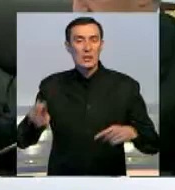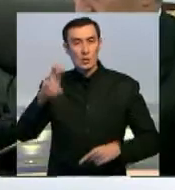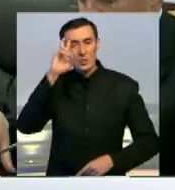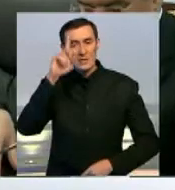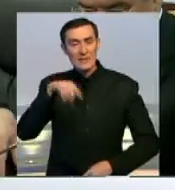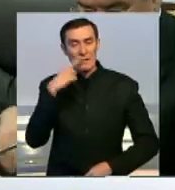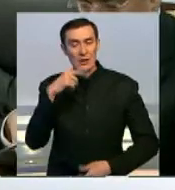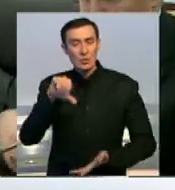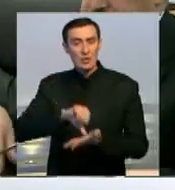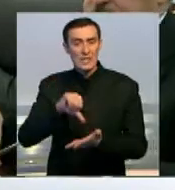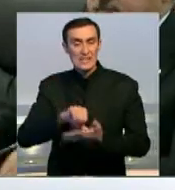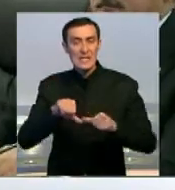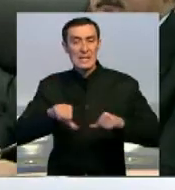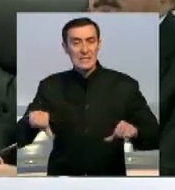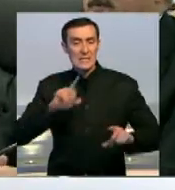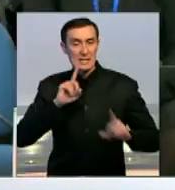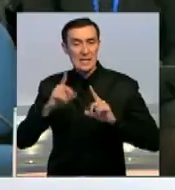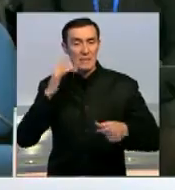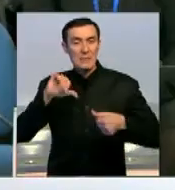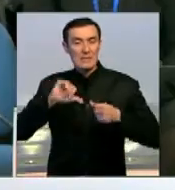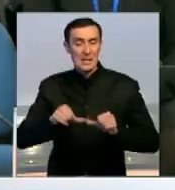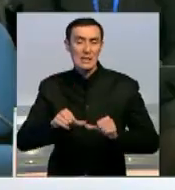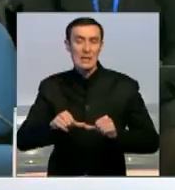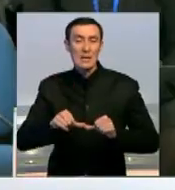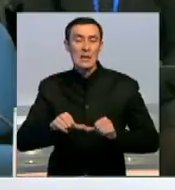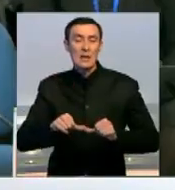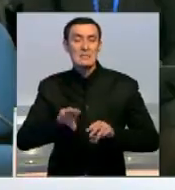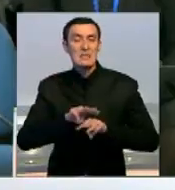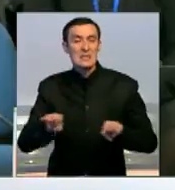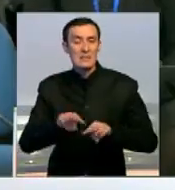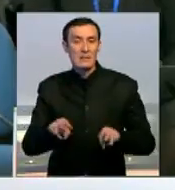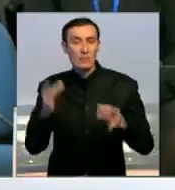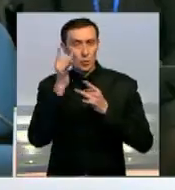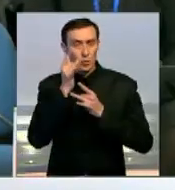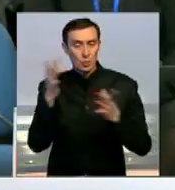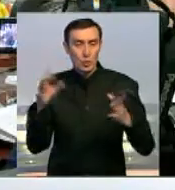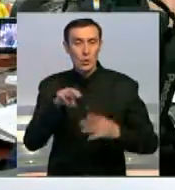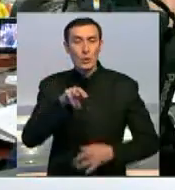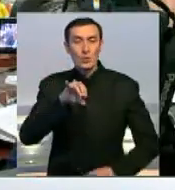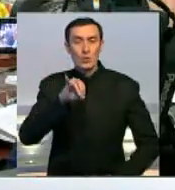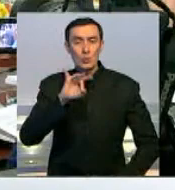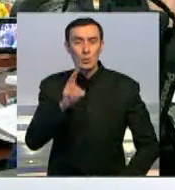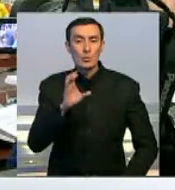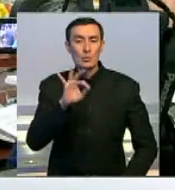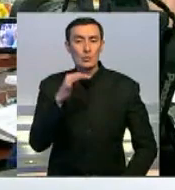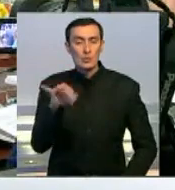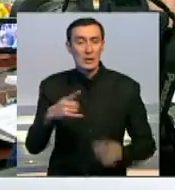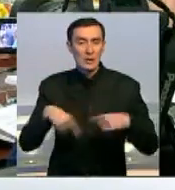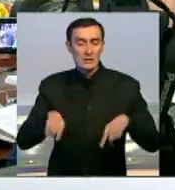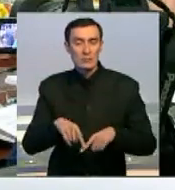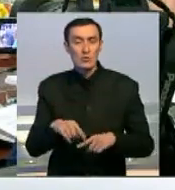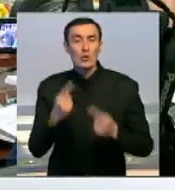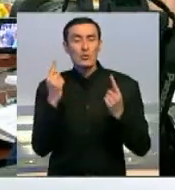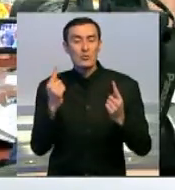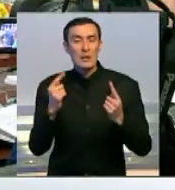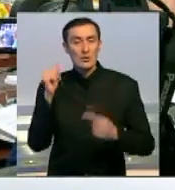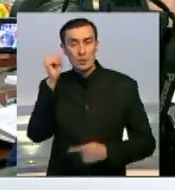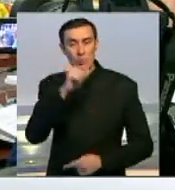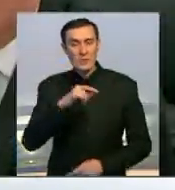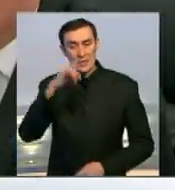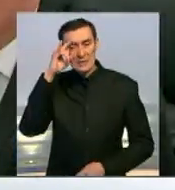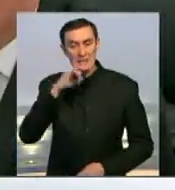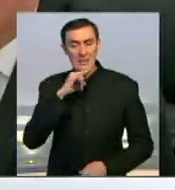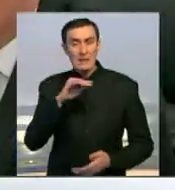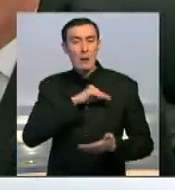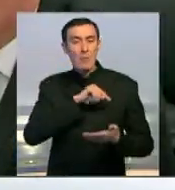говорят участники заседания Постоянного совета министров культуры стран-участниц Тюрксой. В планах на будущее отметить юбилейный год казахского поэта